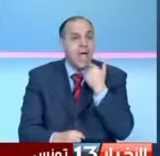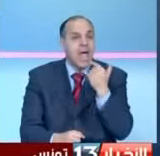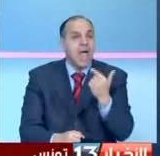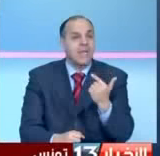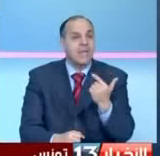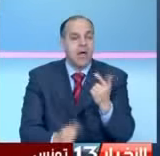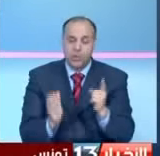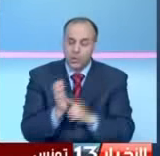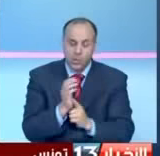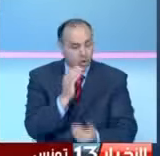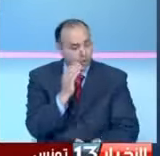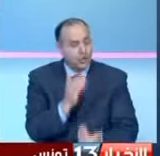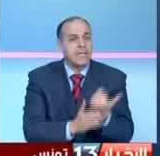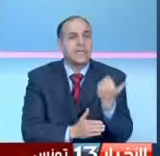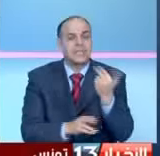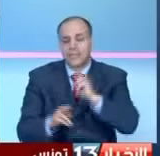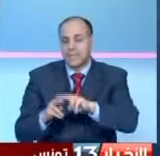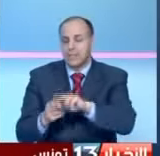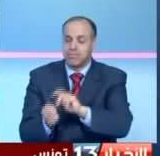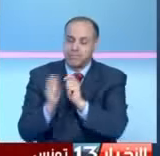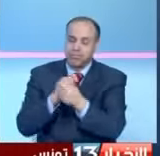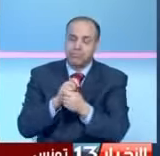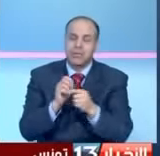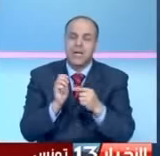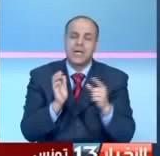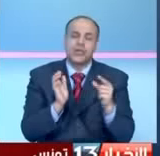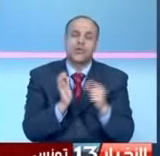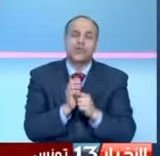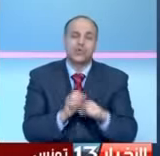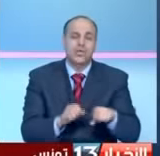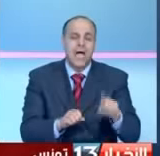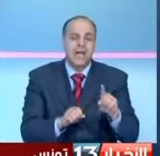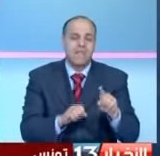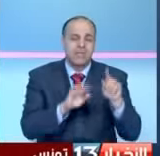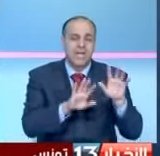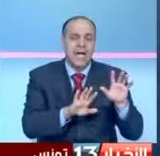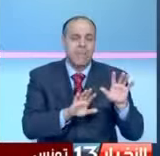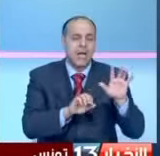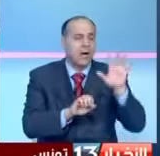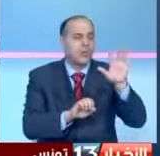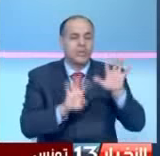يصيغ أحكام دستور جديد يعوض دستور 59 و900